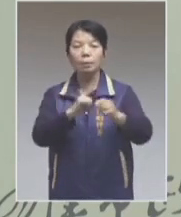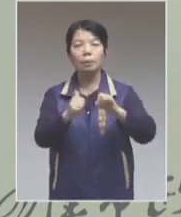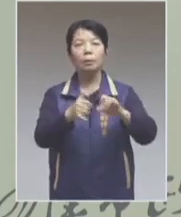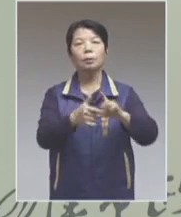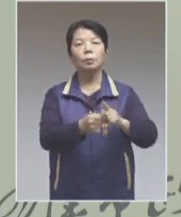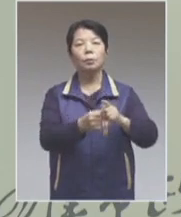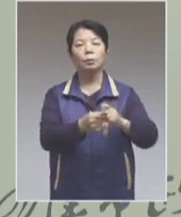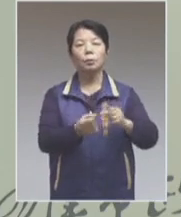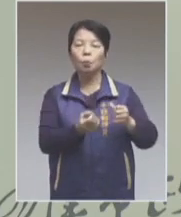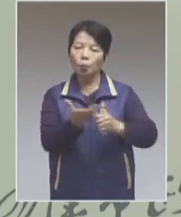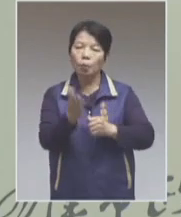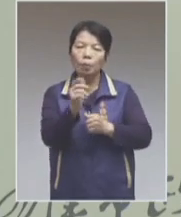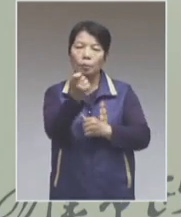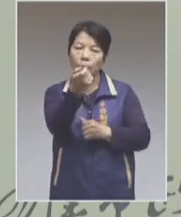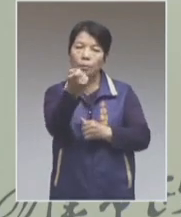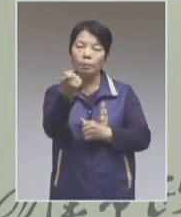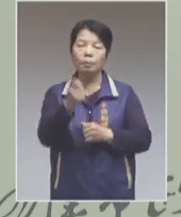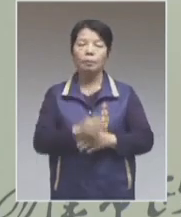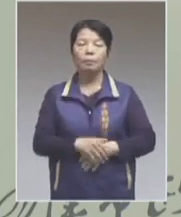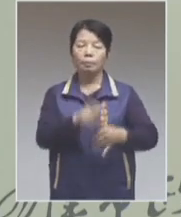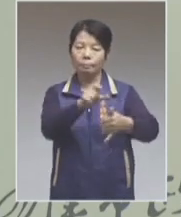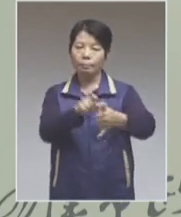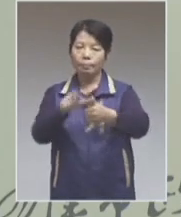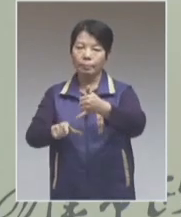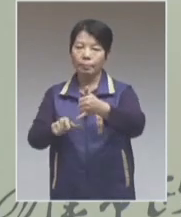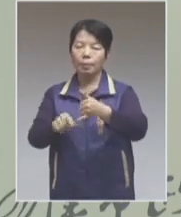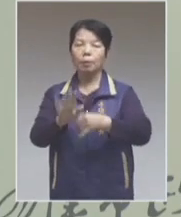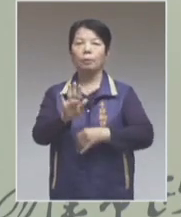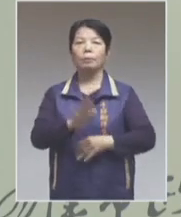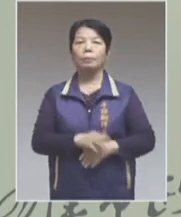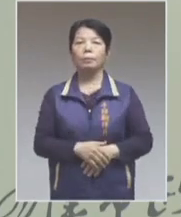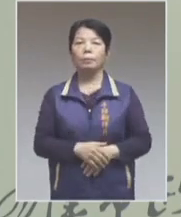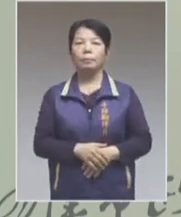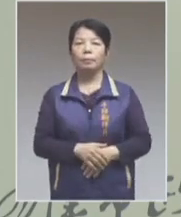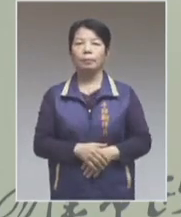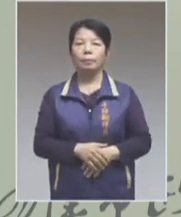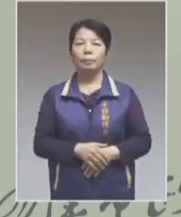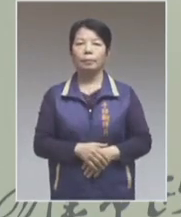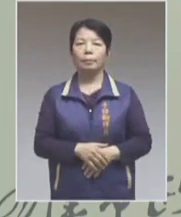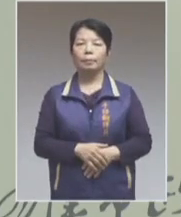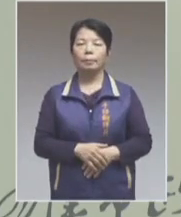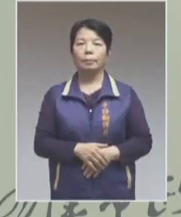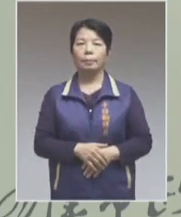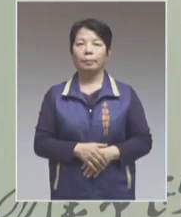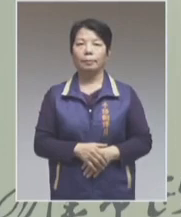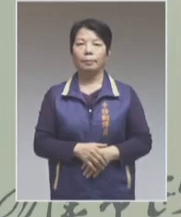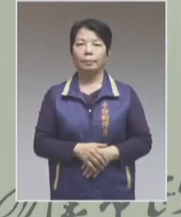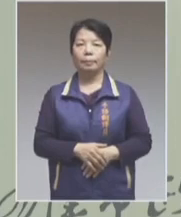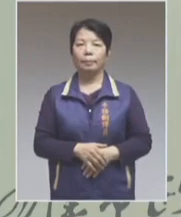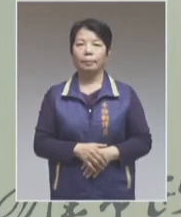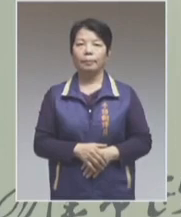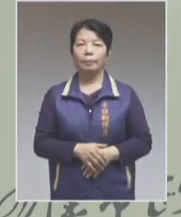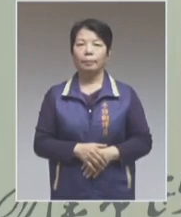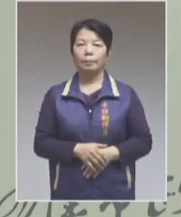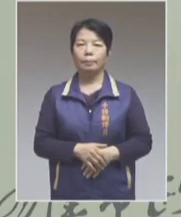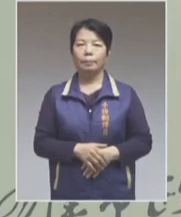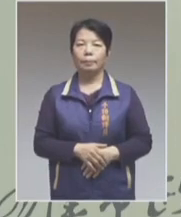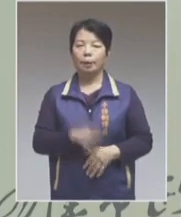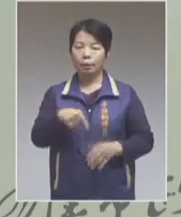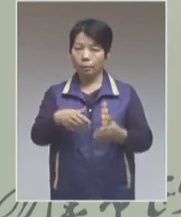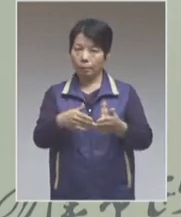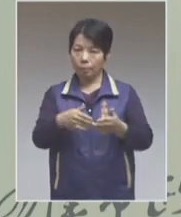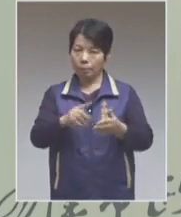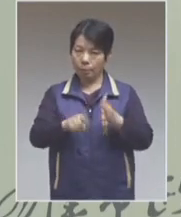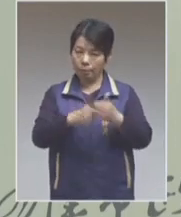的这个个案产生、哦、那这个部分只要说能够加快